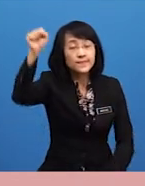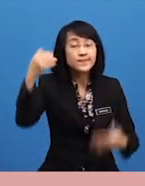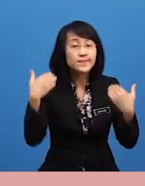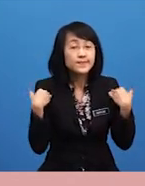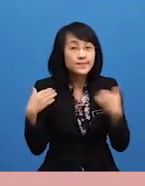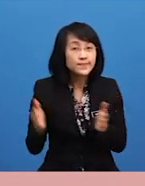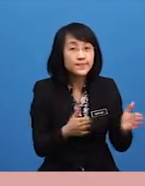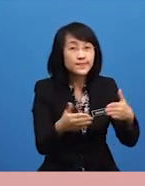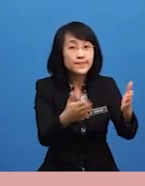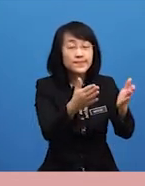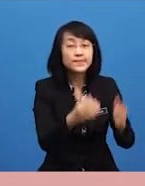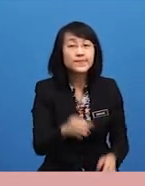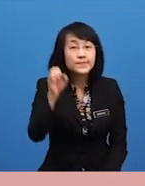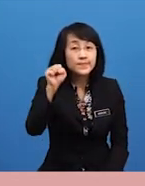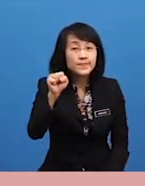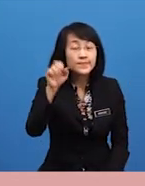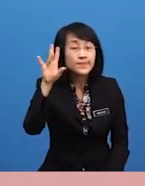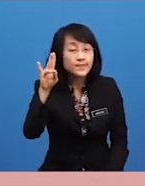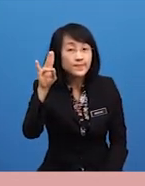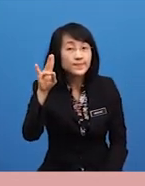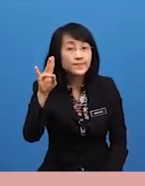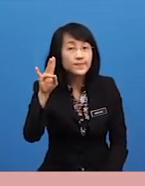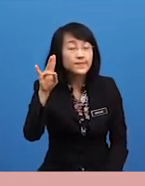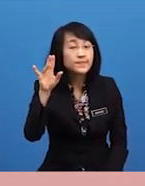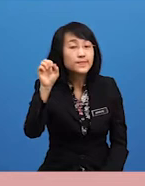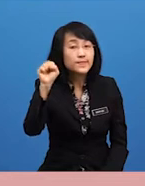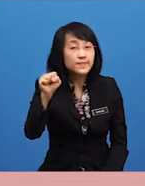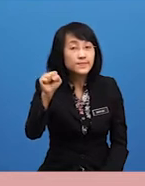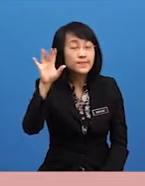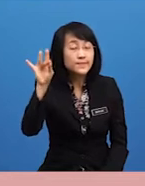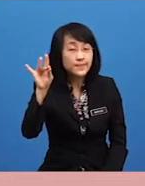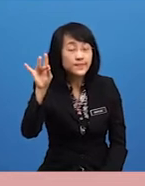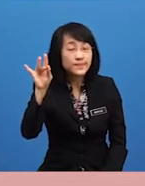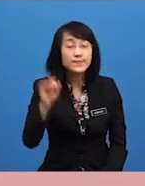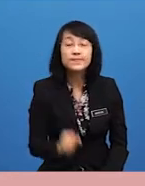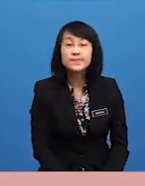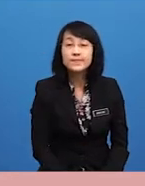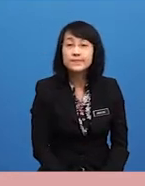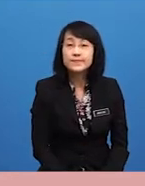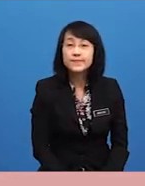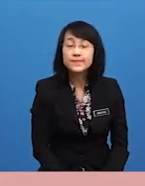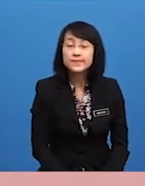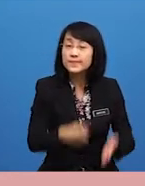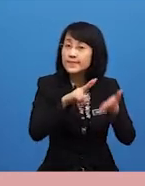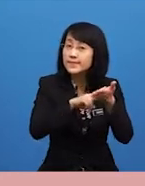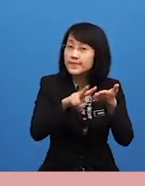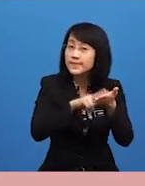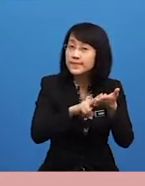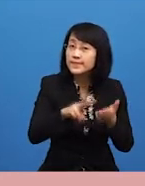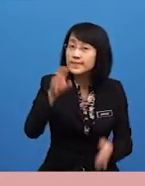terdapat Sungai Sukut S7, Sungai Padas S8 dan Sungai